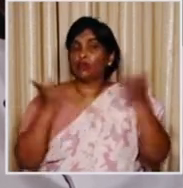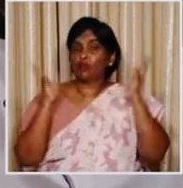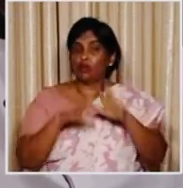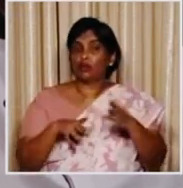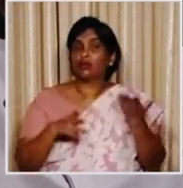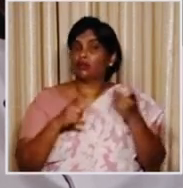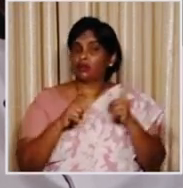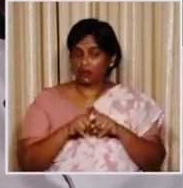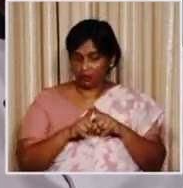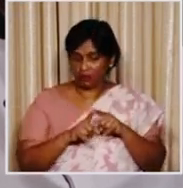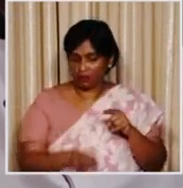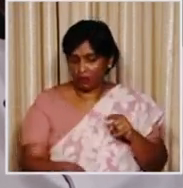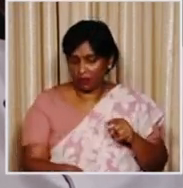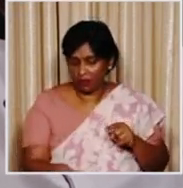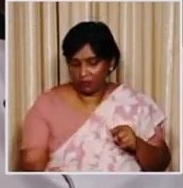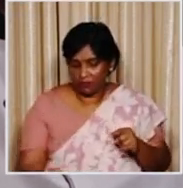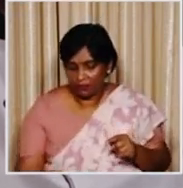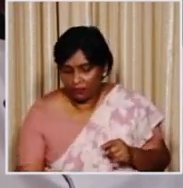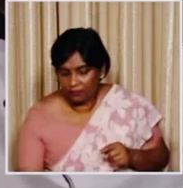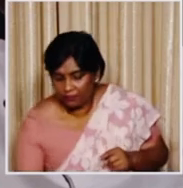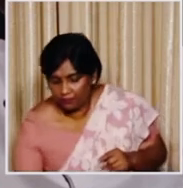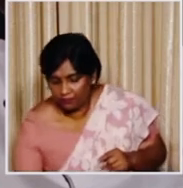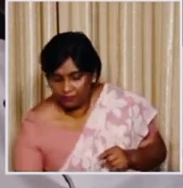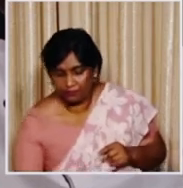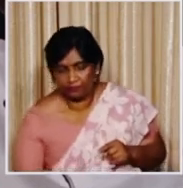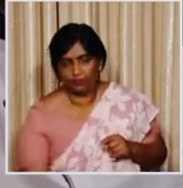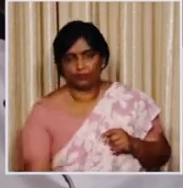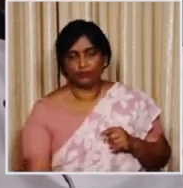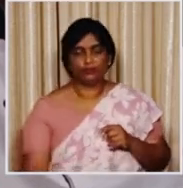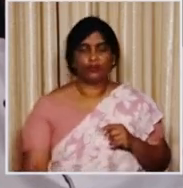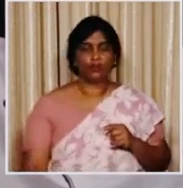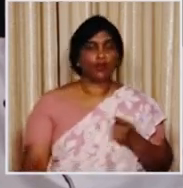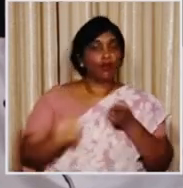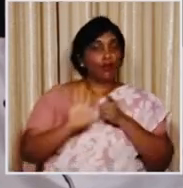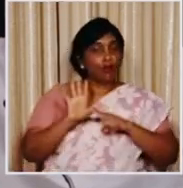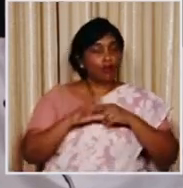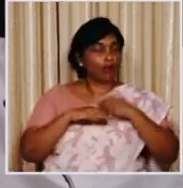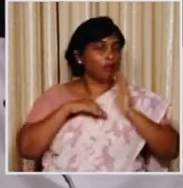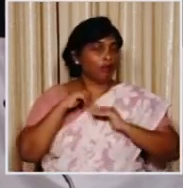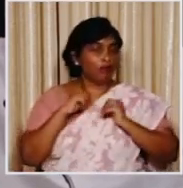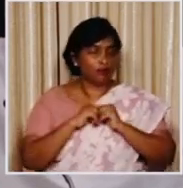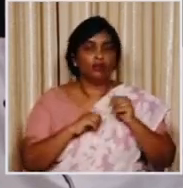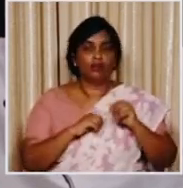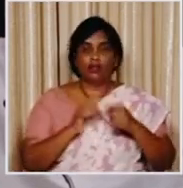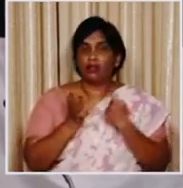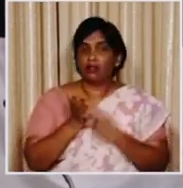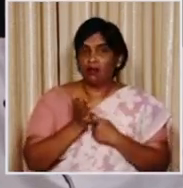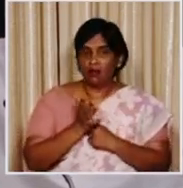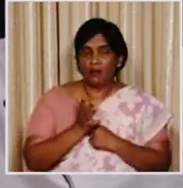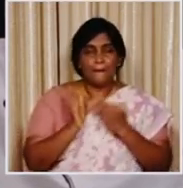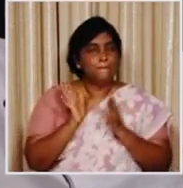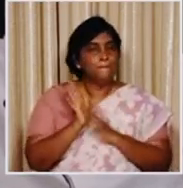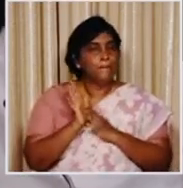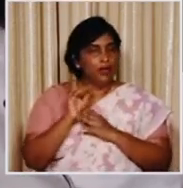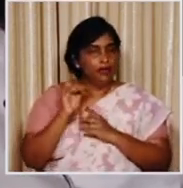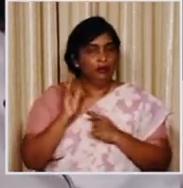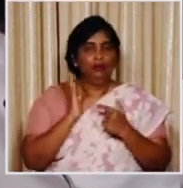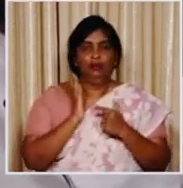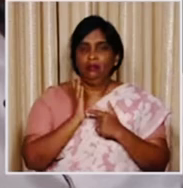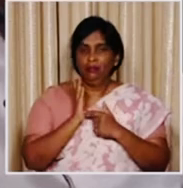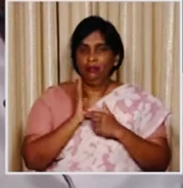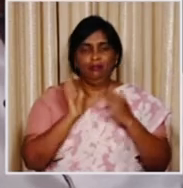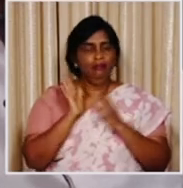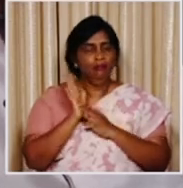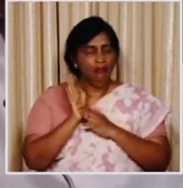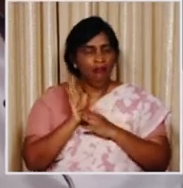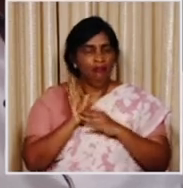සහ මේ නොයෙකුත් අභ්‍යාස පවත්වපු තැන්, රැඹෑව, මදවච්චිය, තෝප්පූර්,